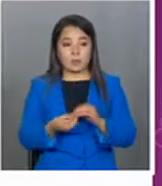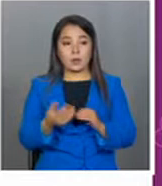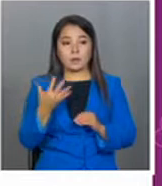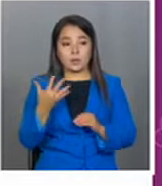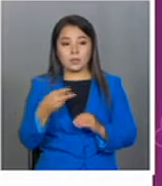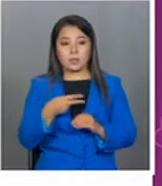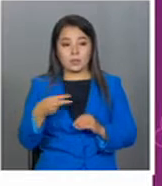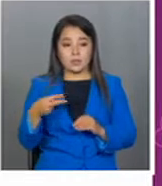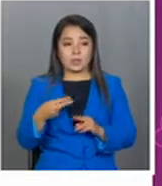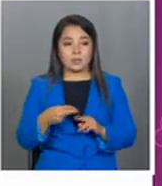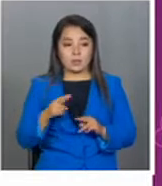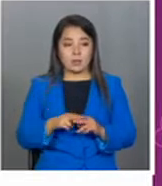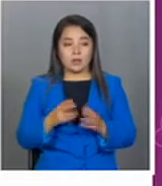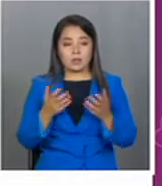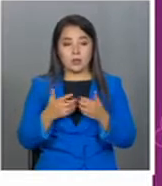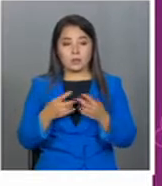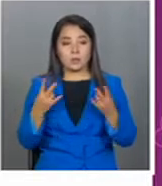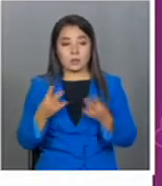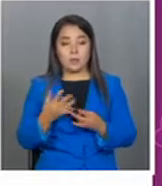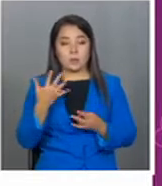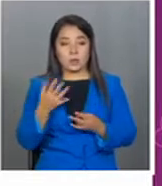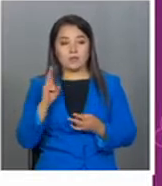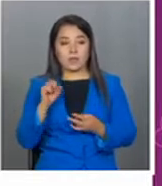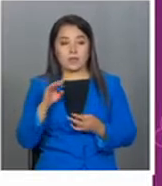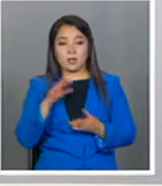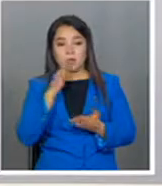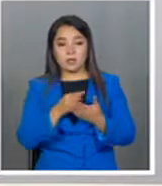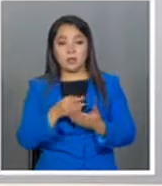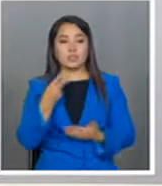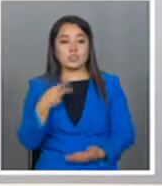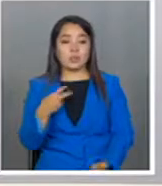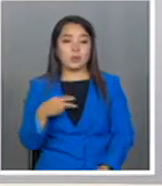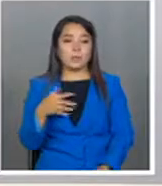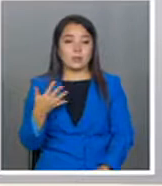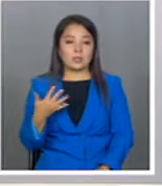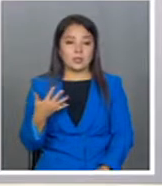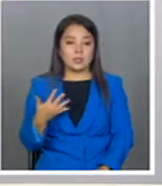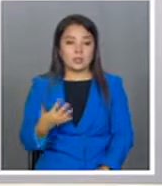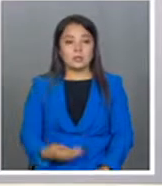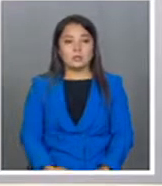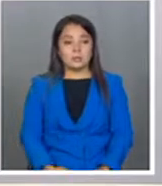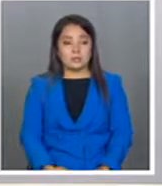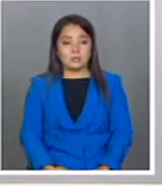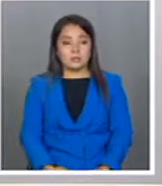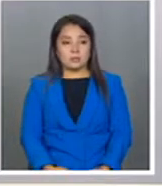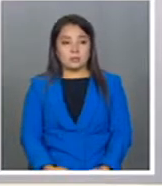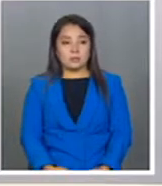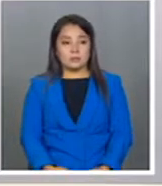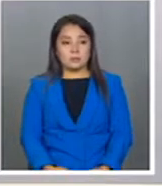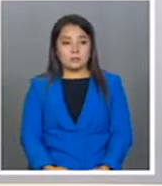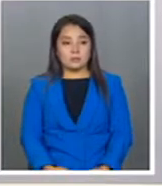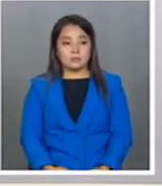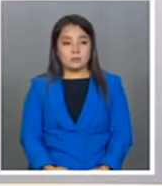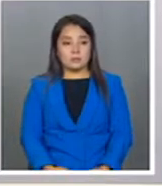тең. Ендеше оның ауданын есептеу үшін осы 5-ті квадратты көріп болады. Сонда квадраттың ауданы тең болады 25-ке. Енді